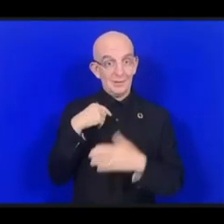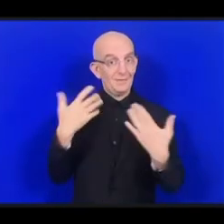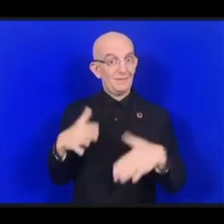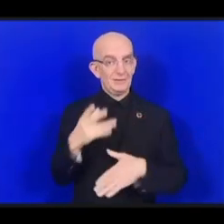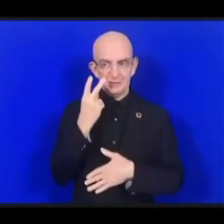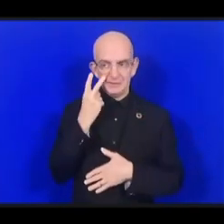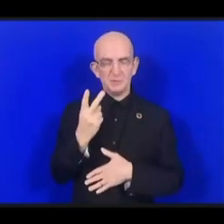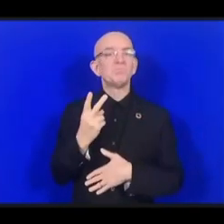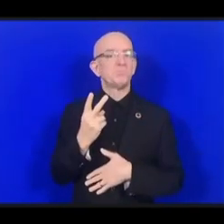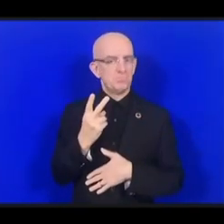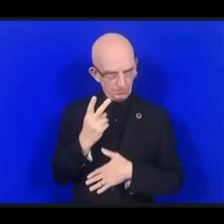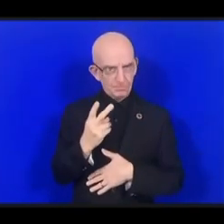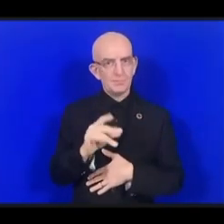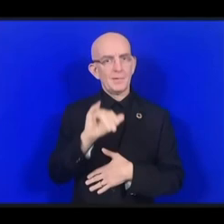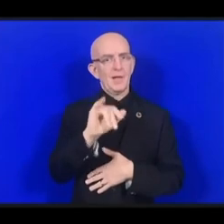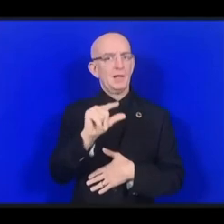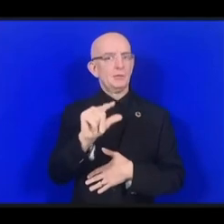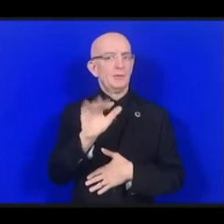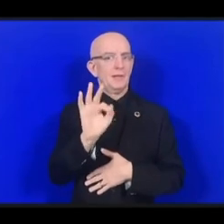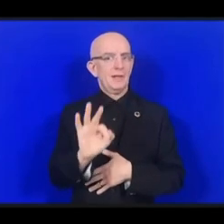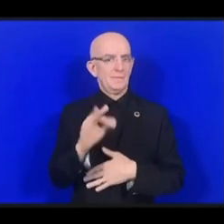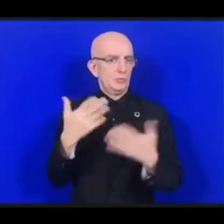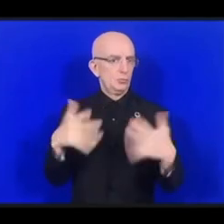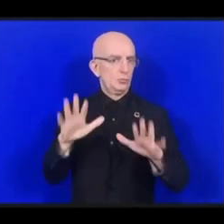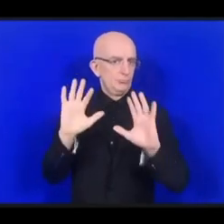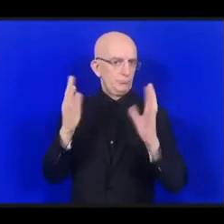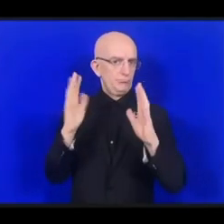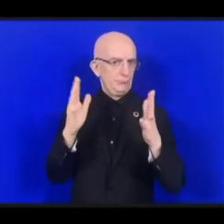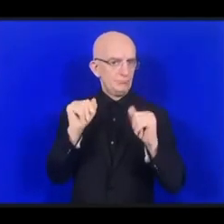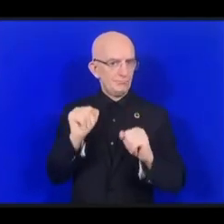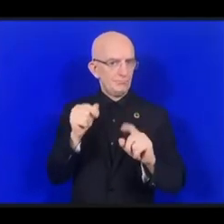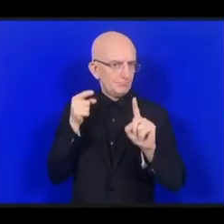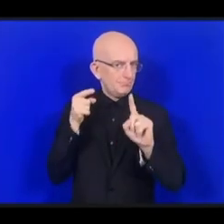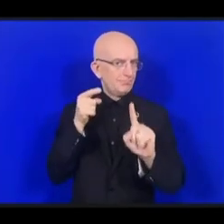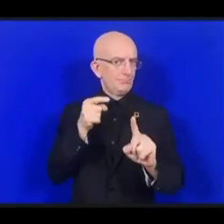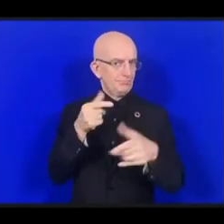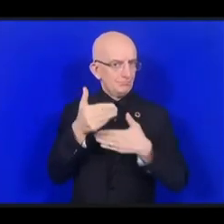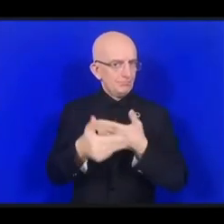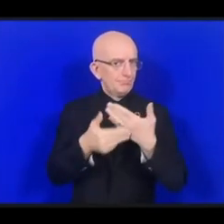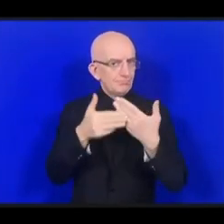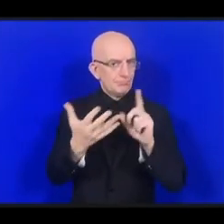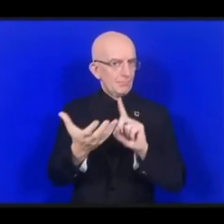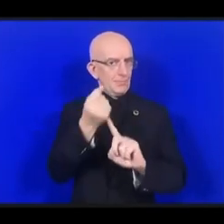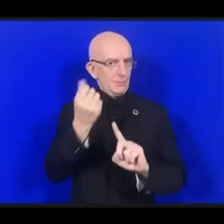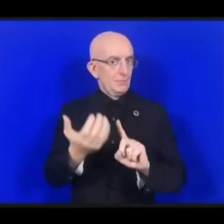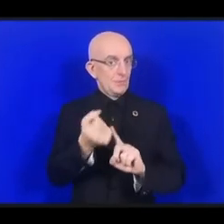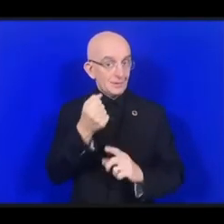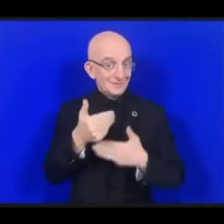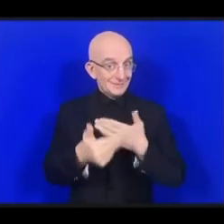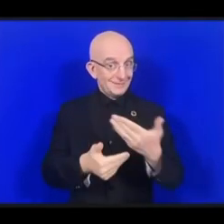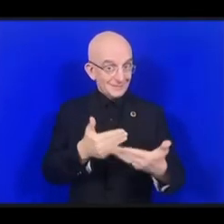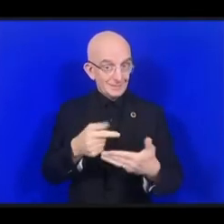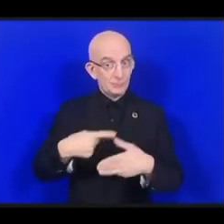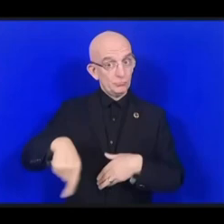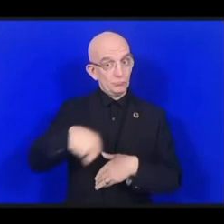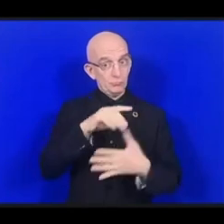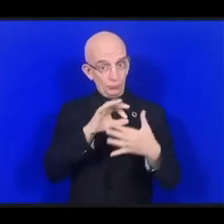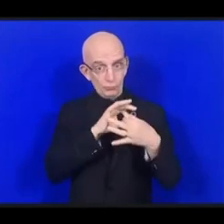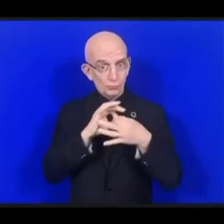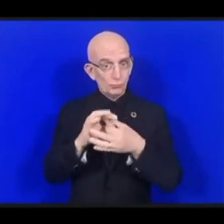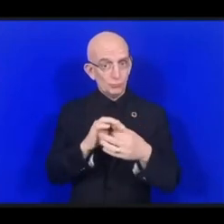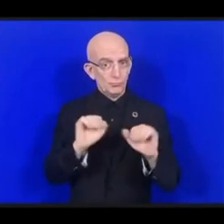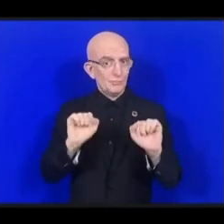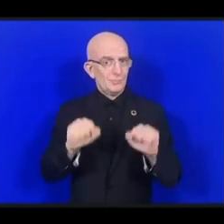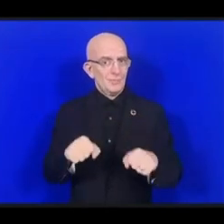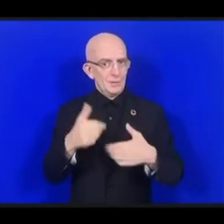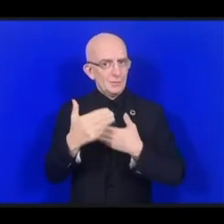いると私は確信しています共にさらに多くのことを実行しましょうより多くの国をエンパワーし